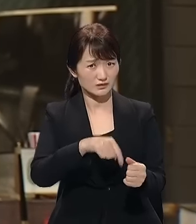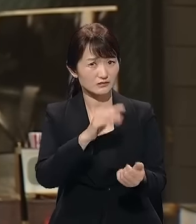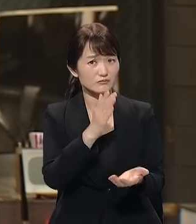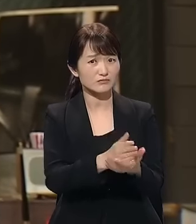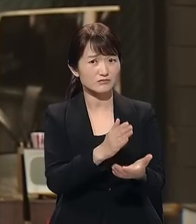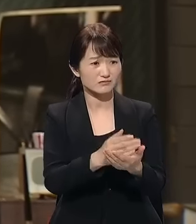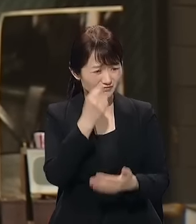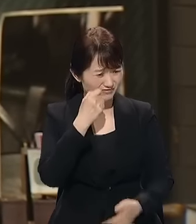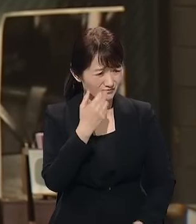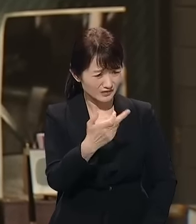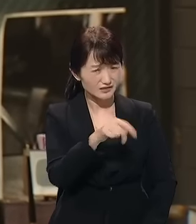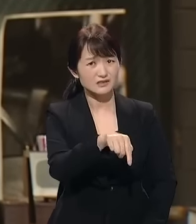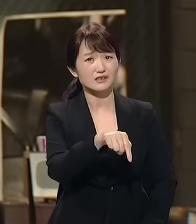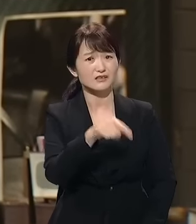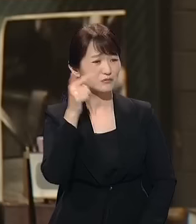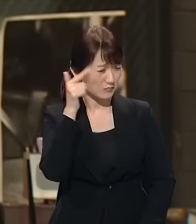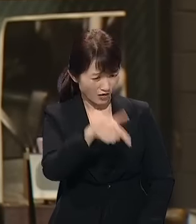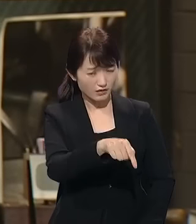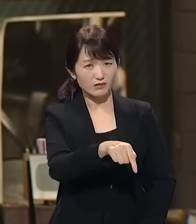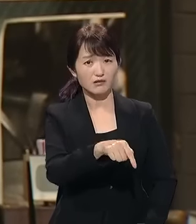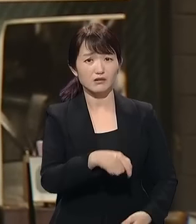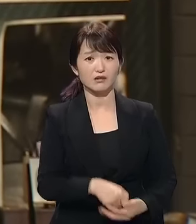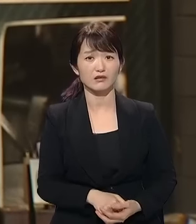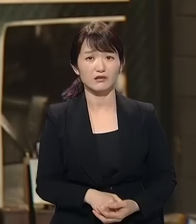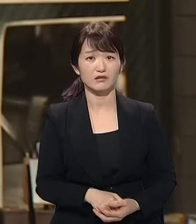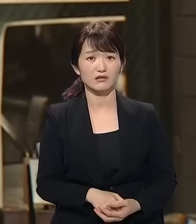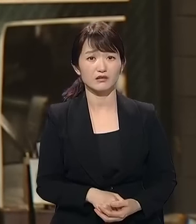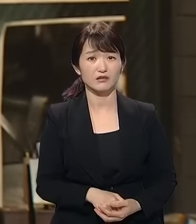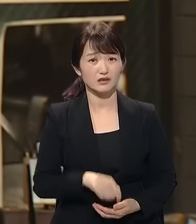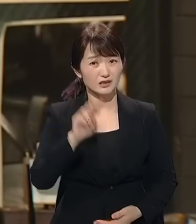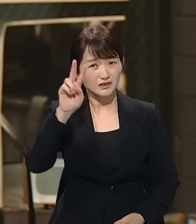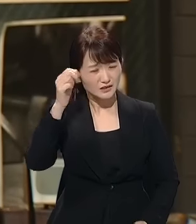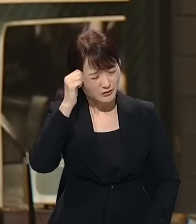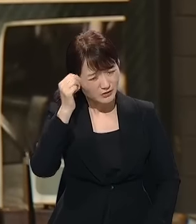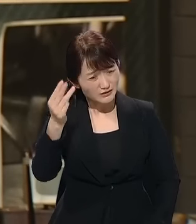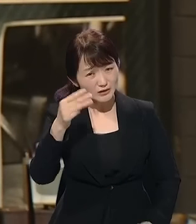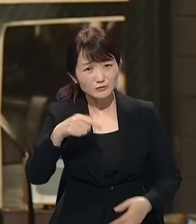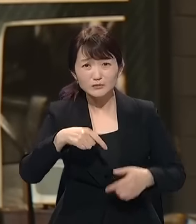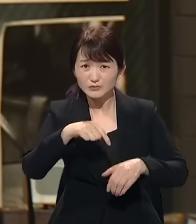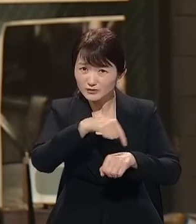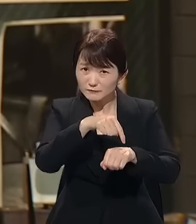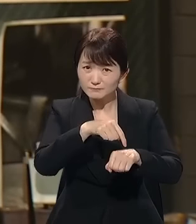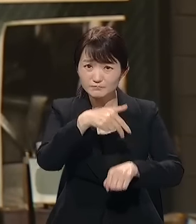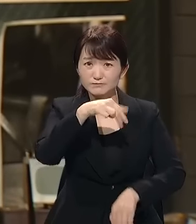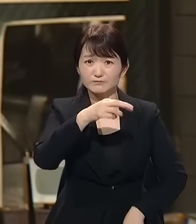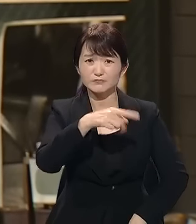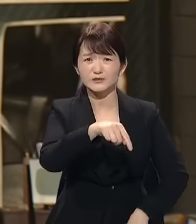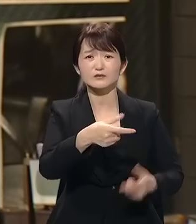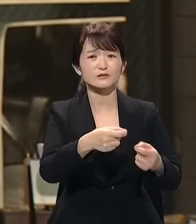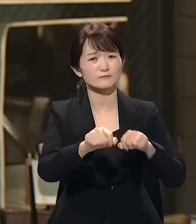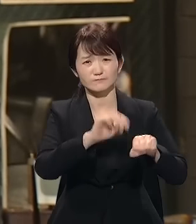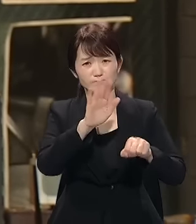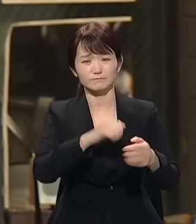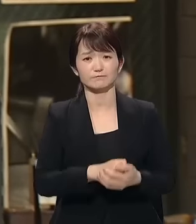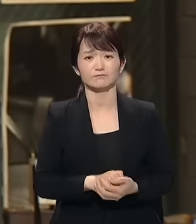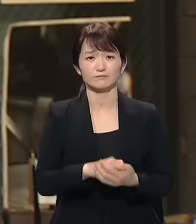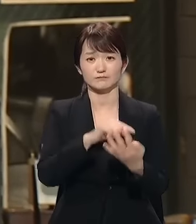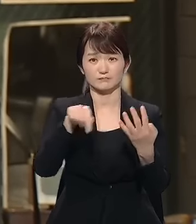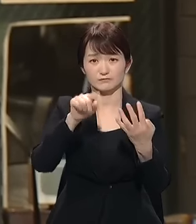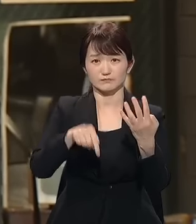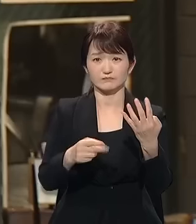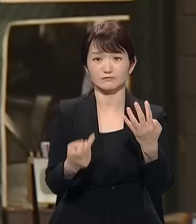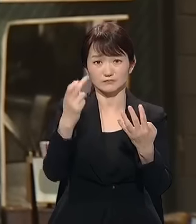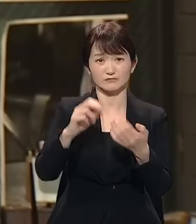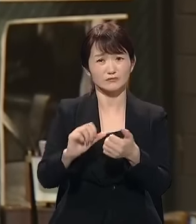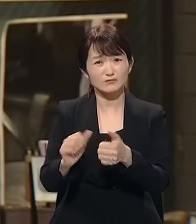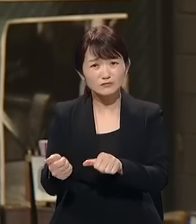뭐 울산이 멀어? 어 오려면 뭐 2박 3일 걸린대? 지열이 정말 그러는 거 아니야? 어, 사촌 형이